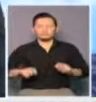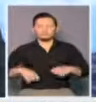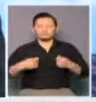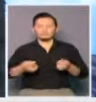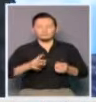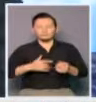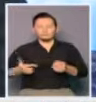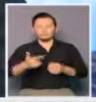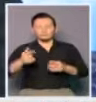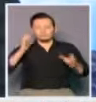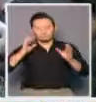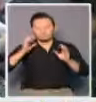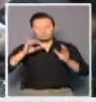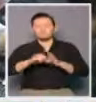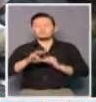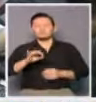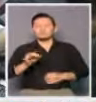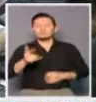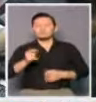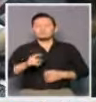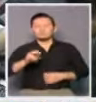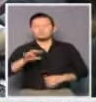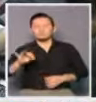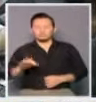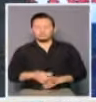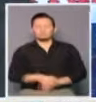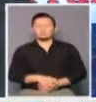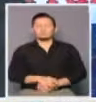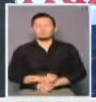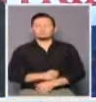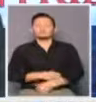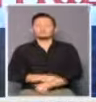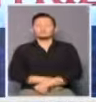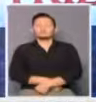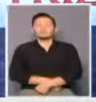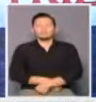ректору Атырауского университета нефти и газа Али Абишеву.